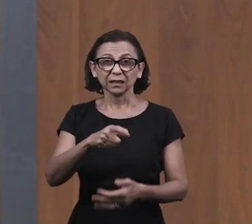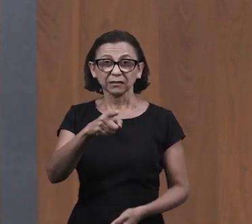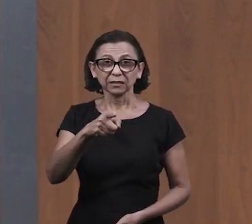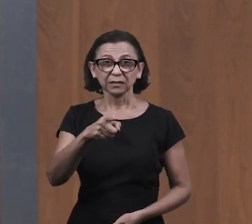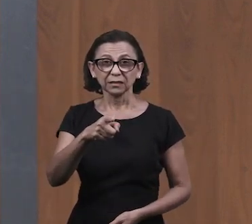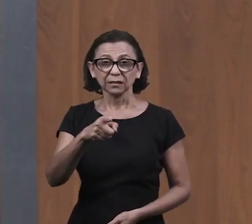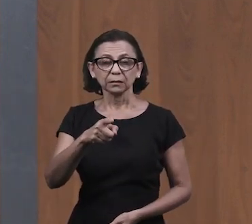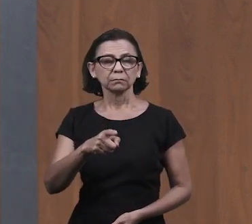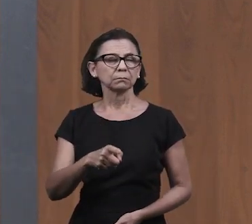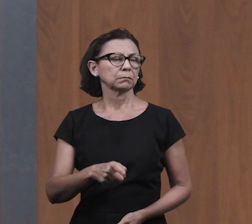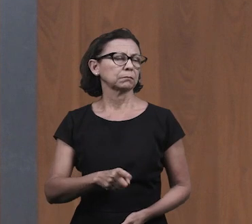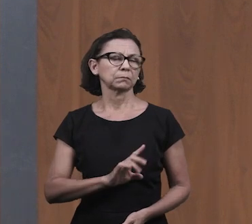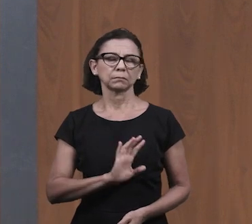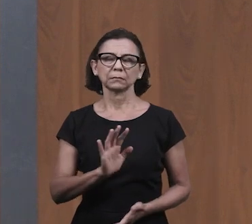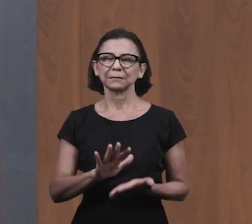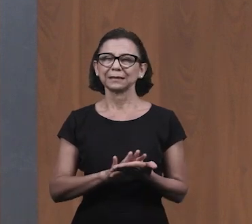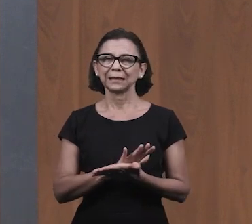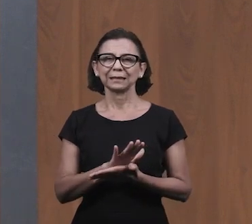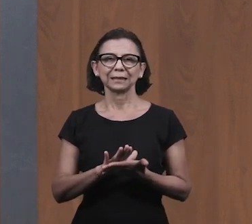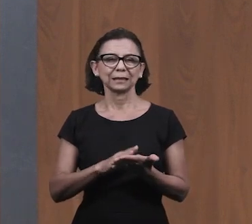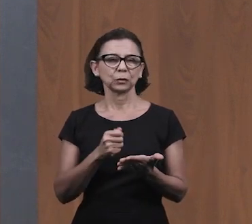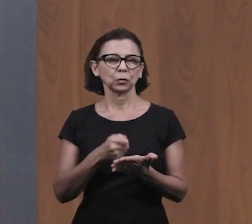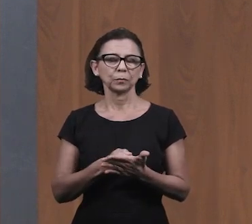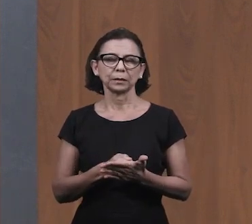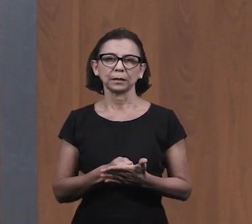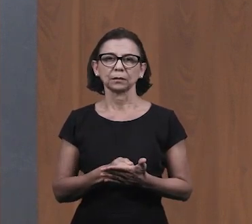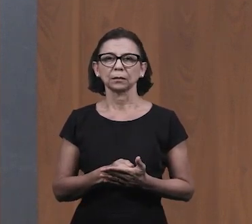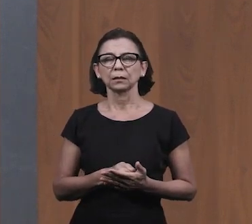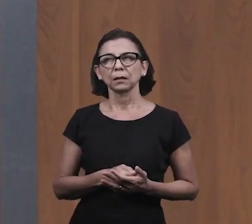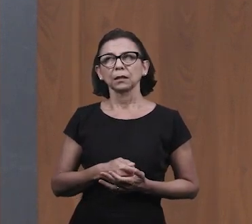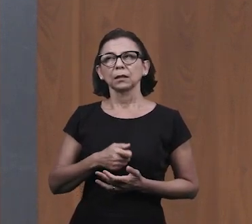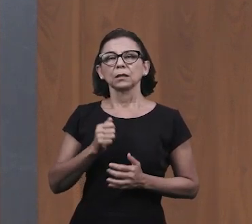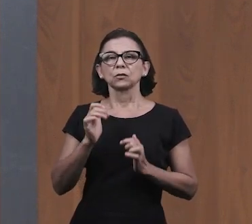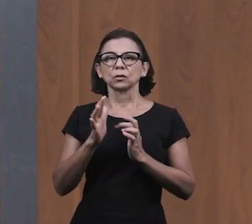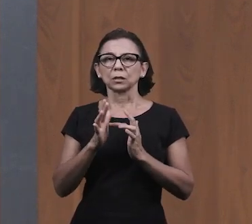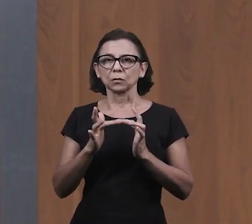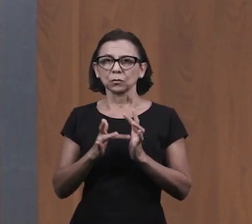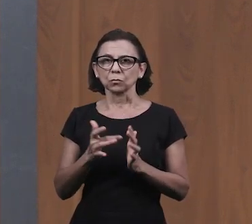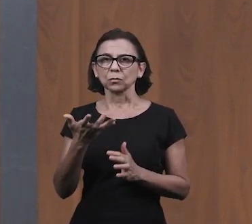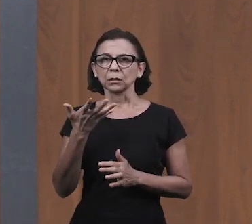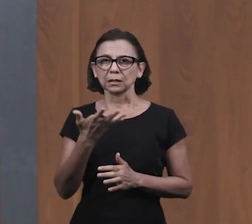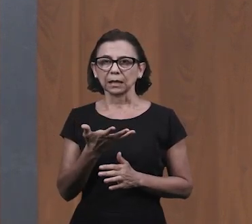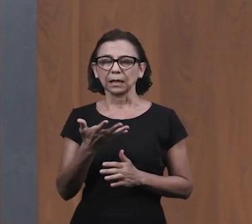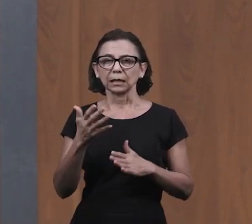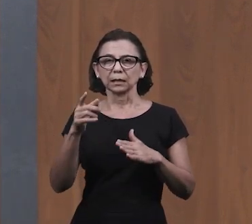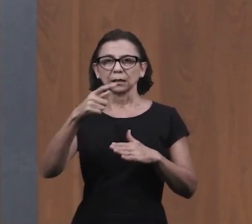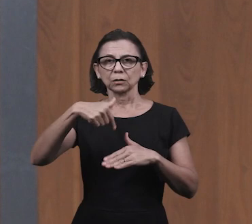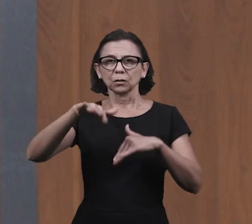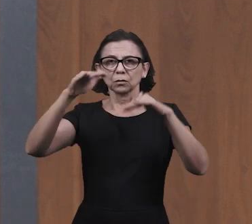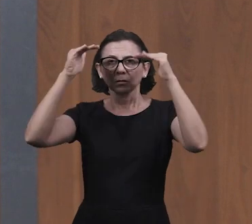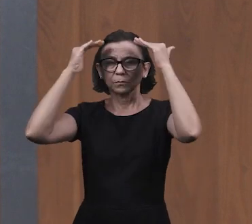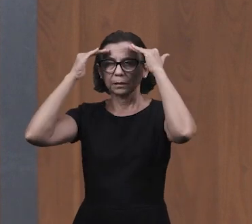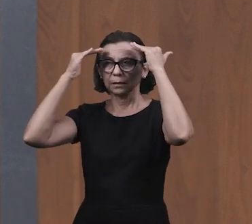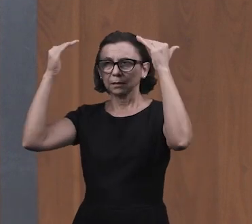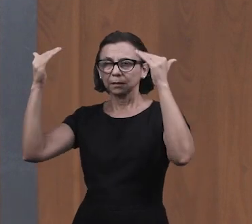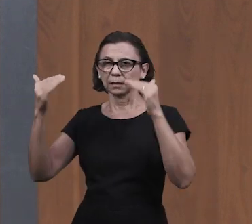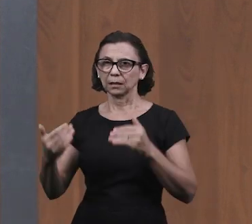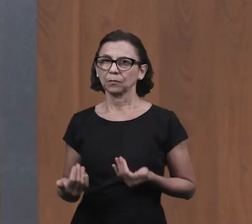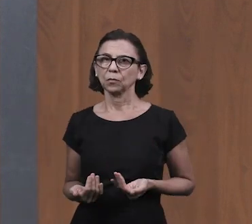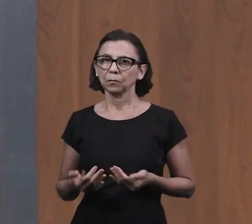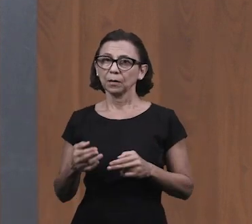que nous soyons obéissants à lui par amour. Jésus, il frappe à la porte de nos